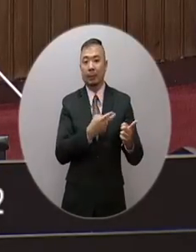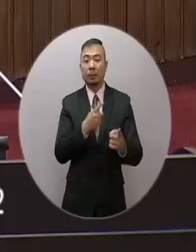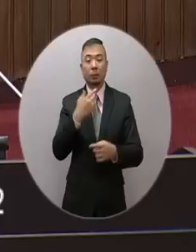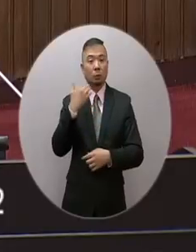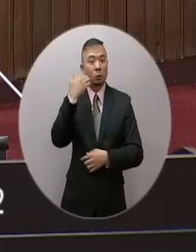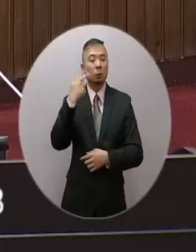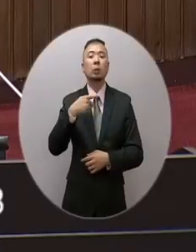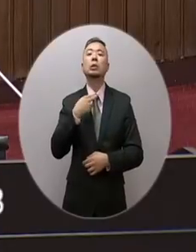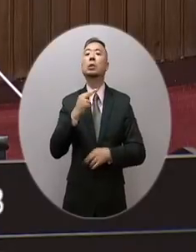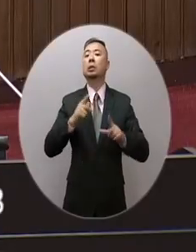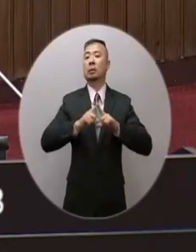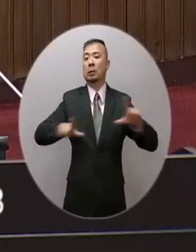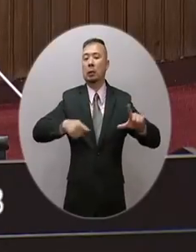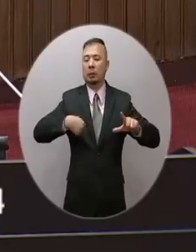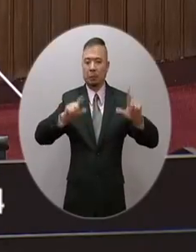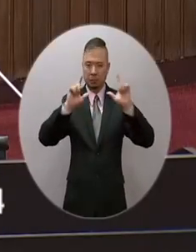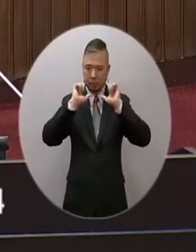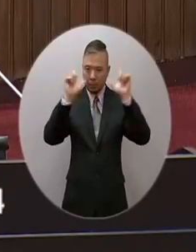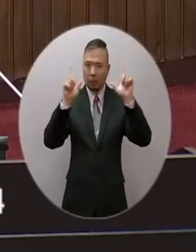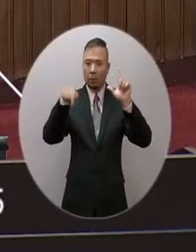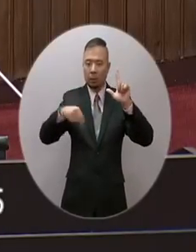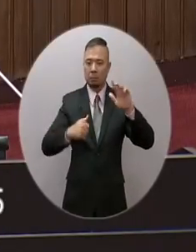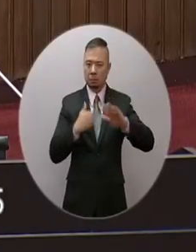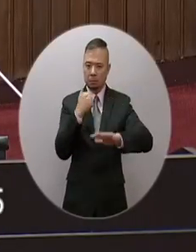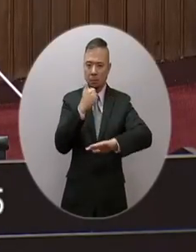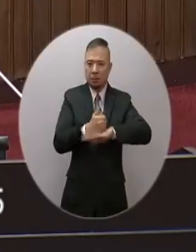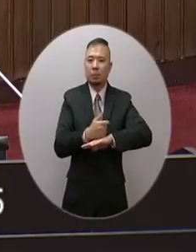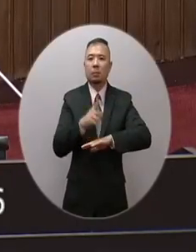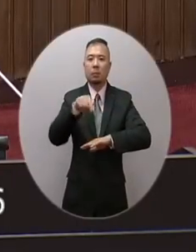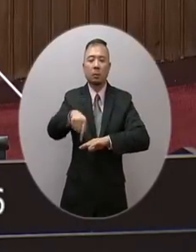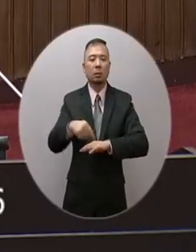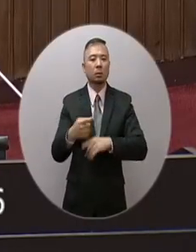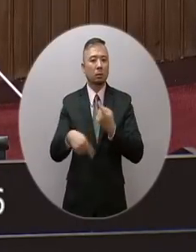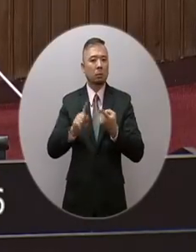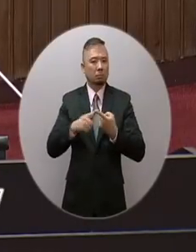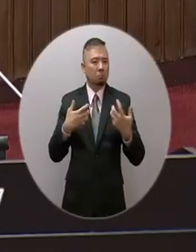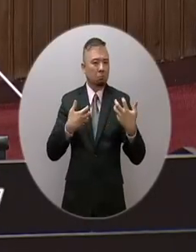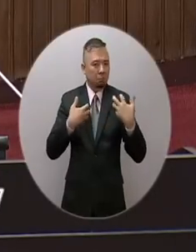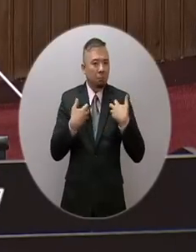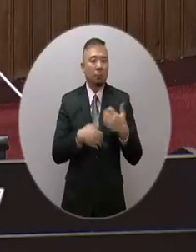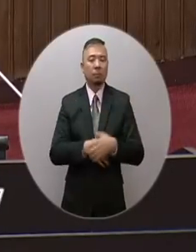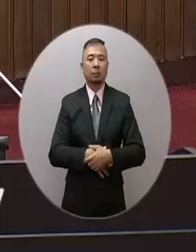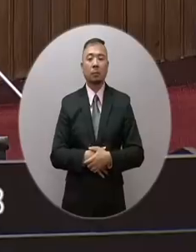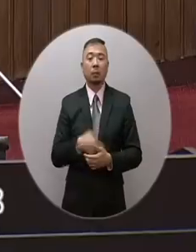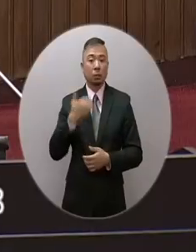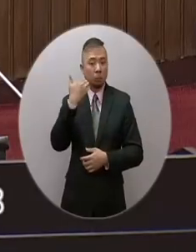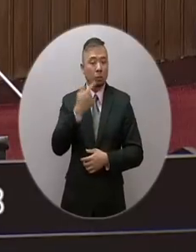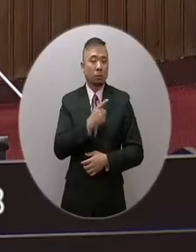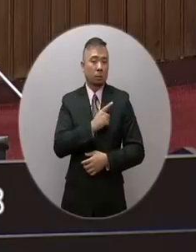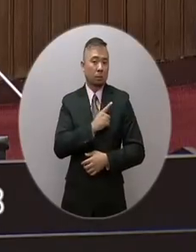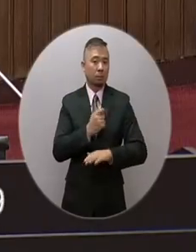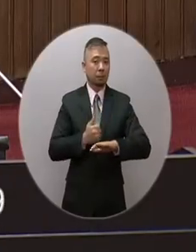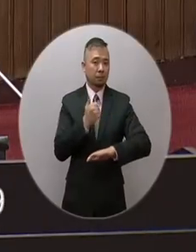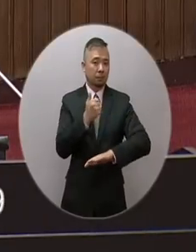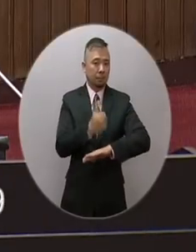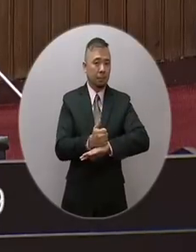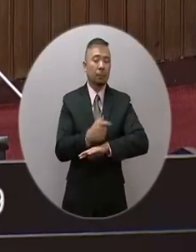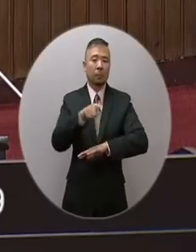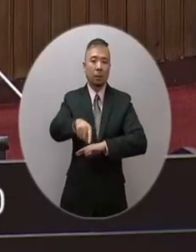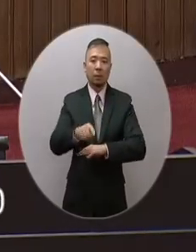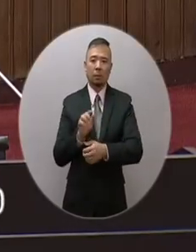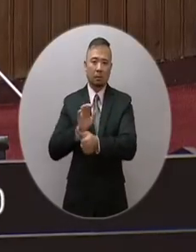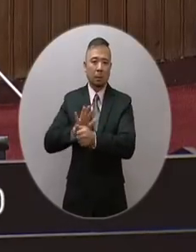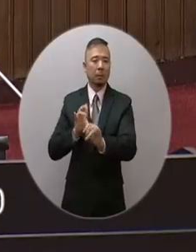的发言者，都有责任不能任其发酵，当政者更应主动有所作